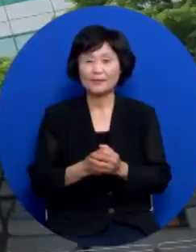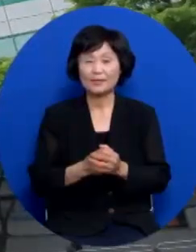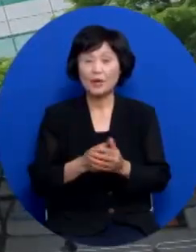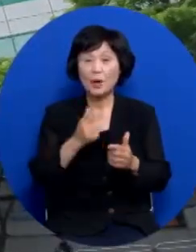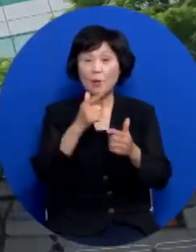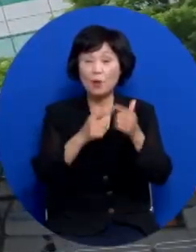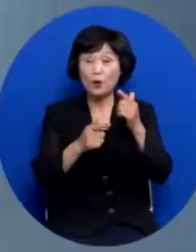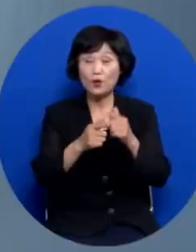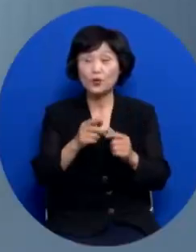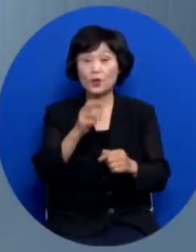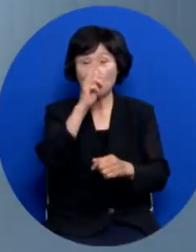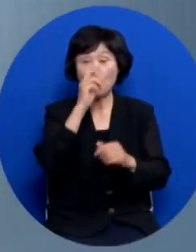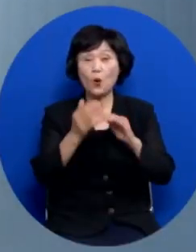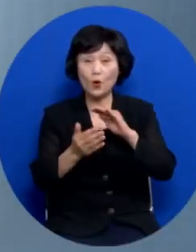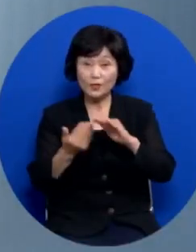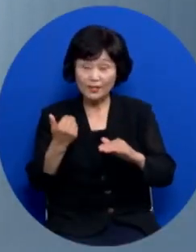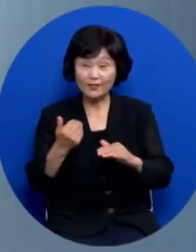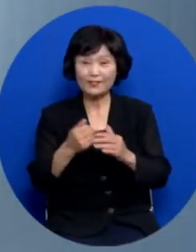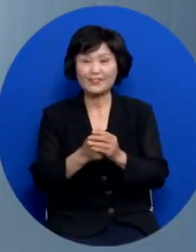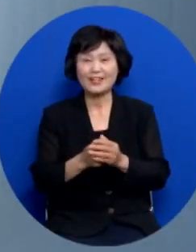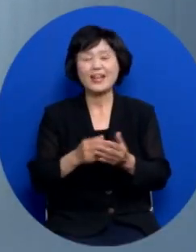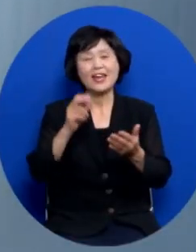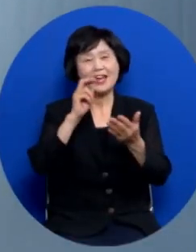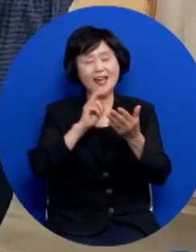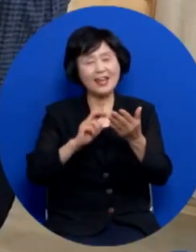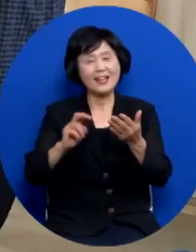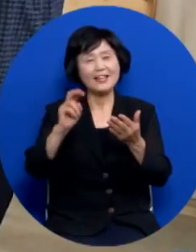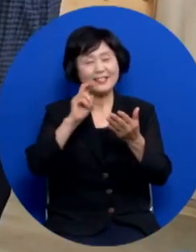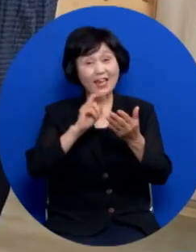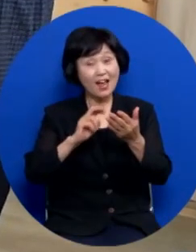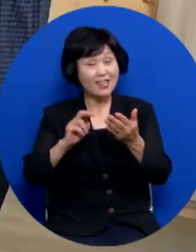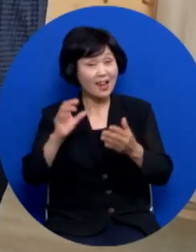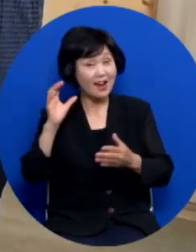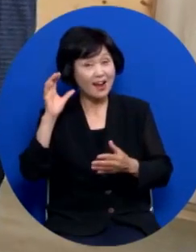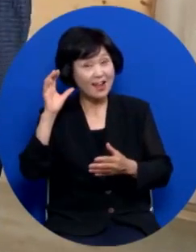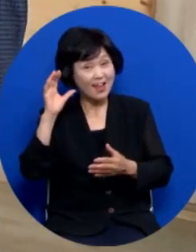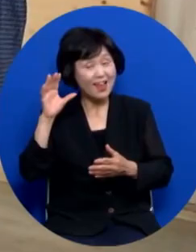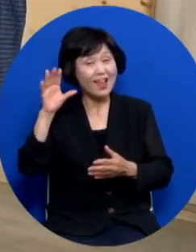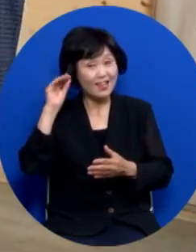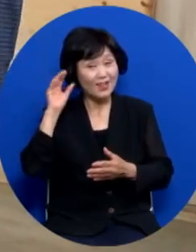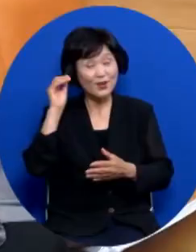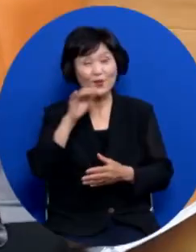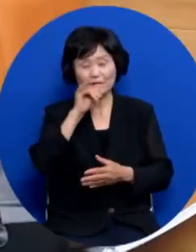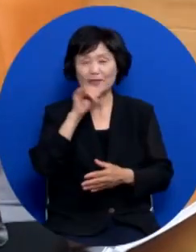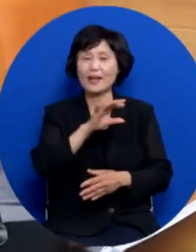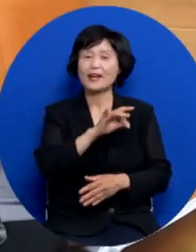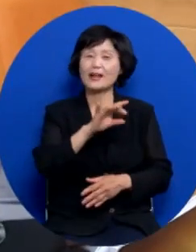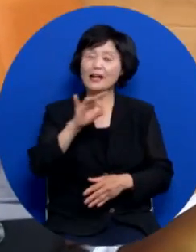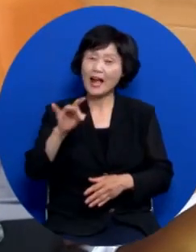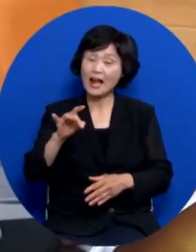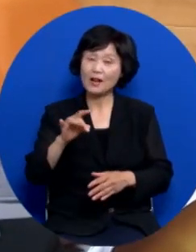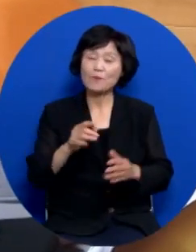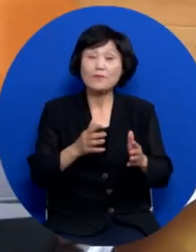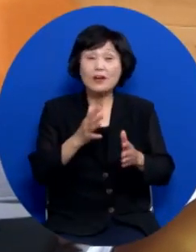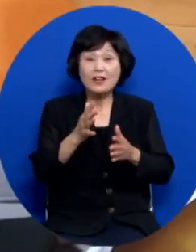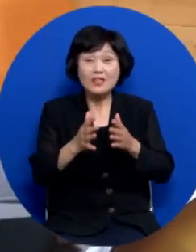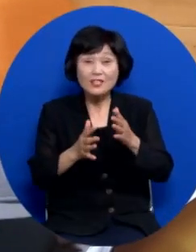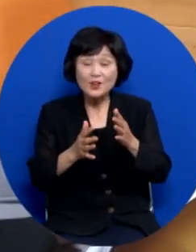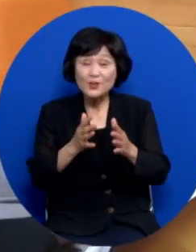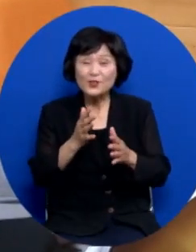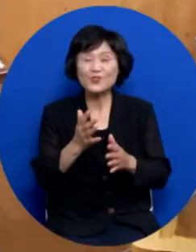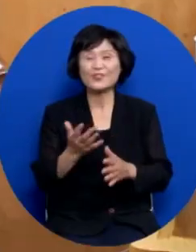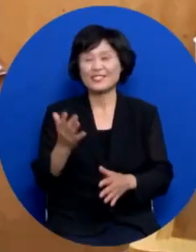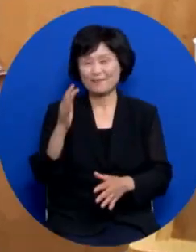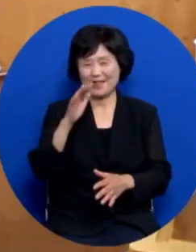목요일 오전, 문틈 사이로 찬양 소리가 흘러나옵니다. 가끔씩 음이 틀리기도 하고 박자를 놓칠